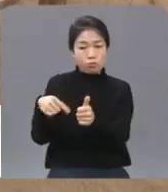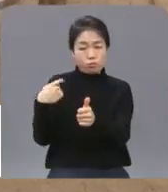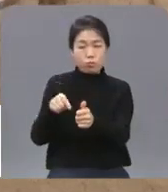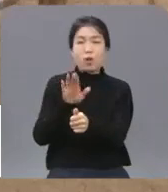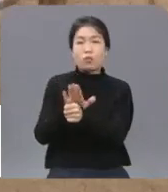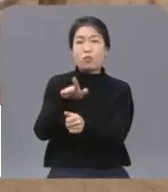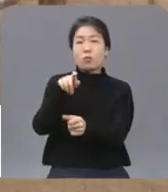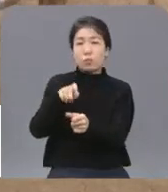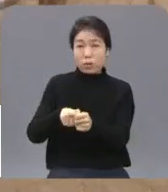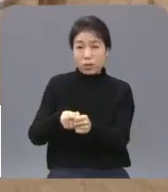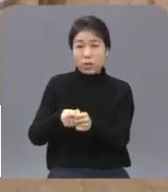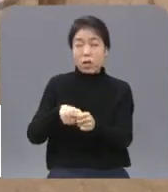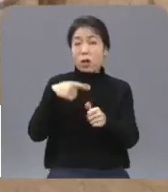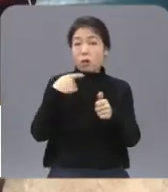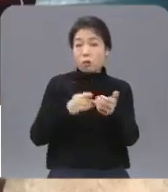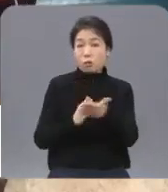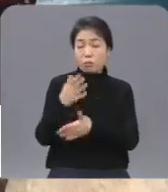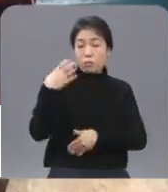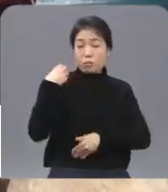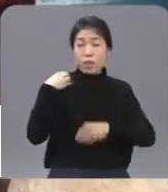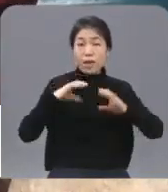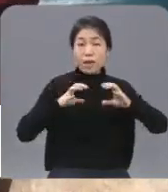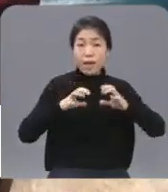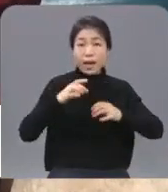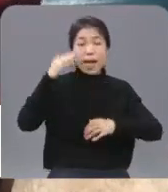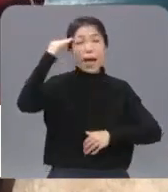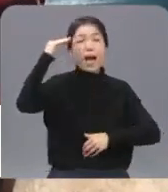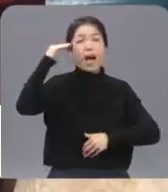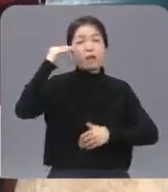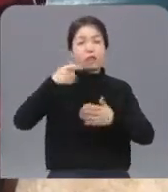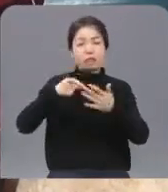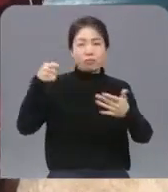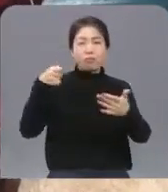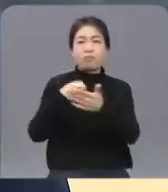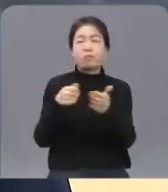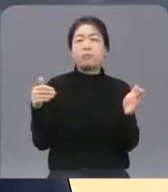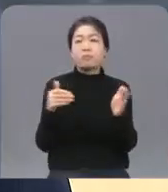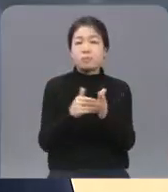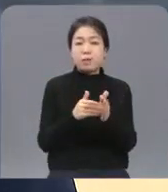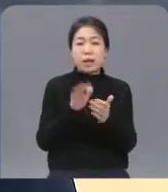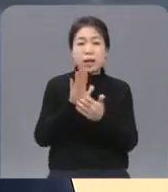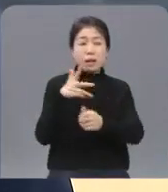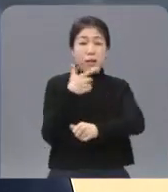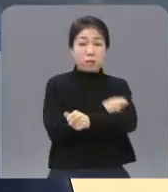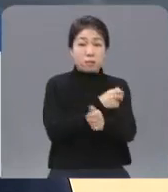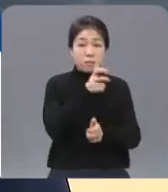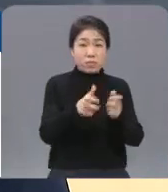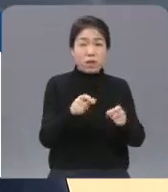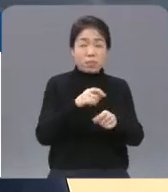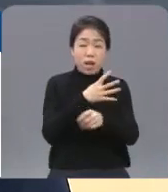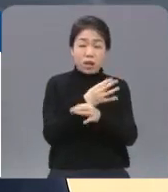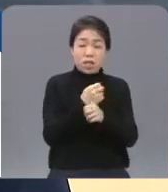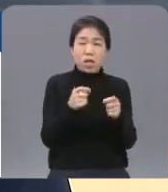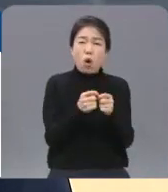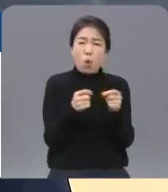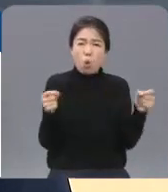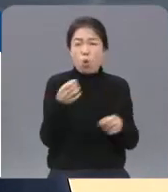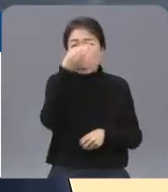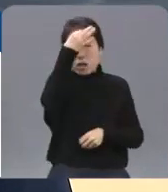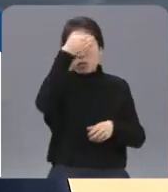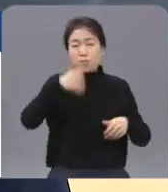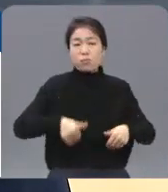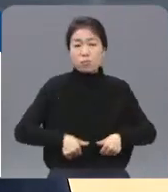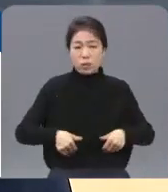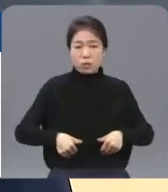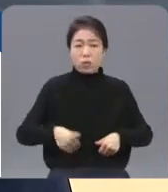돕겠다는 건데 교육을 전담할 국가로 한국을 선정했습니다 백신산업은 기관도 오래 걸리고 기술력도 필요합니다